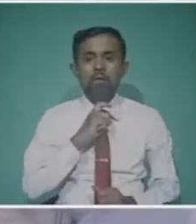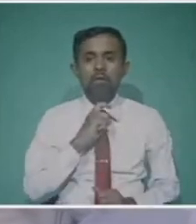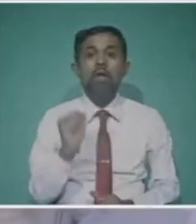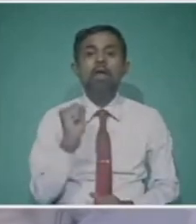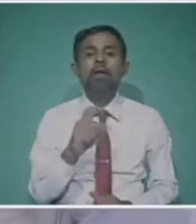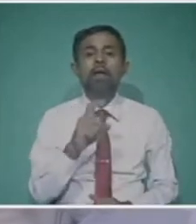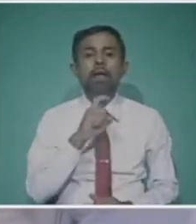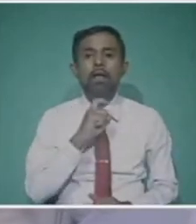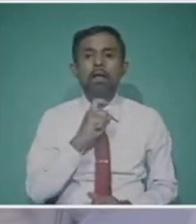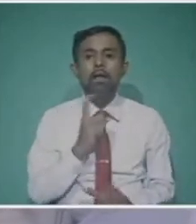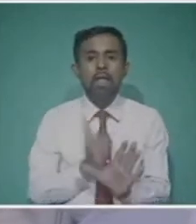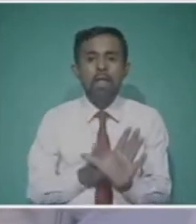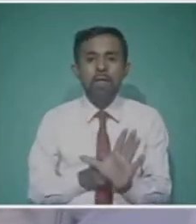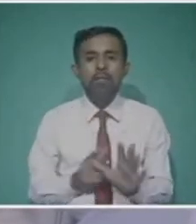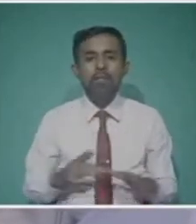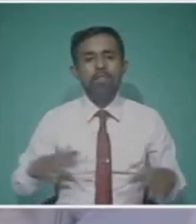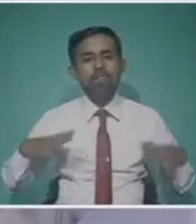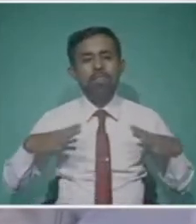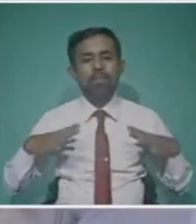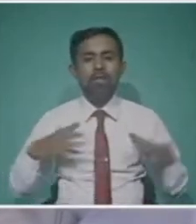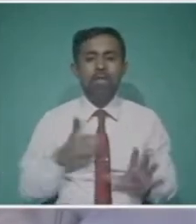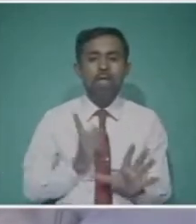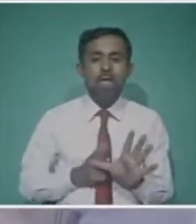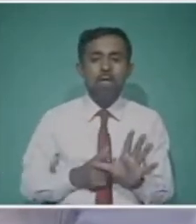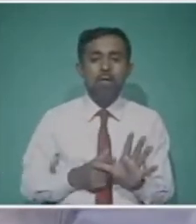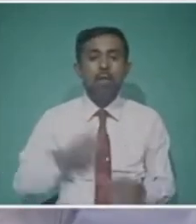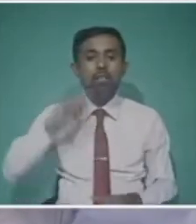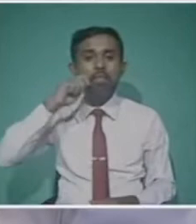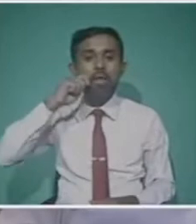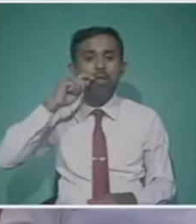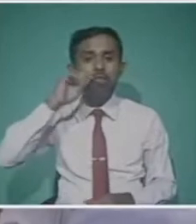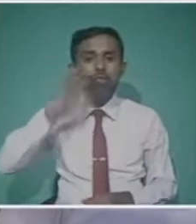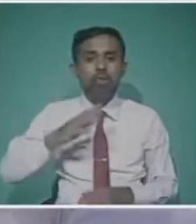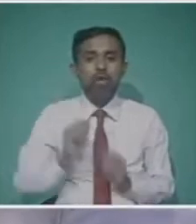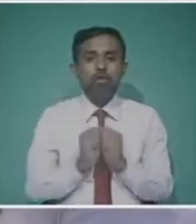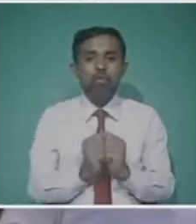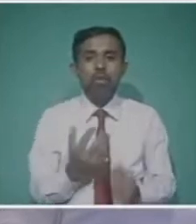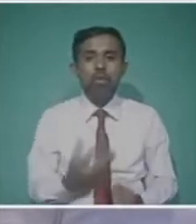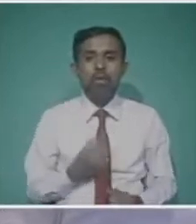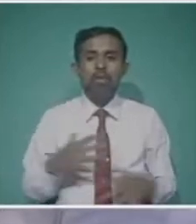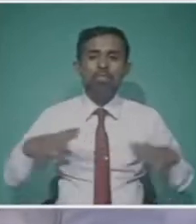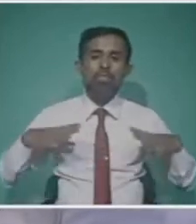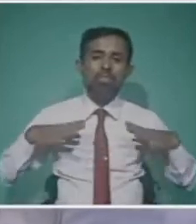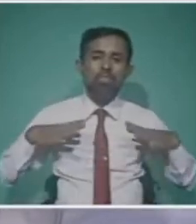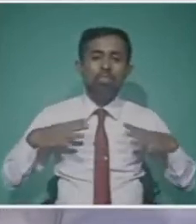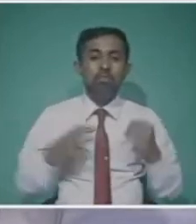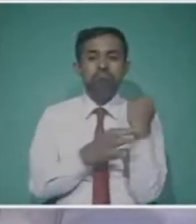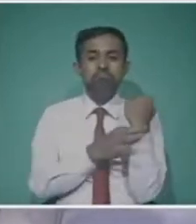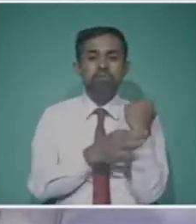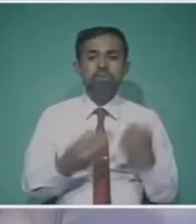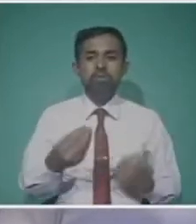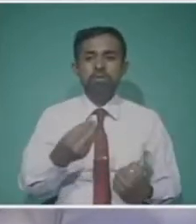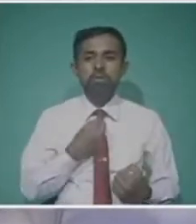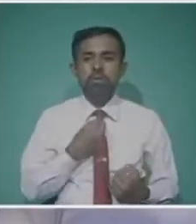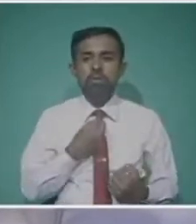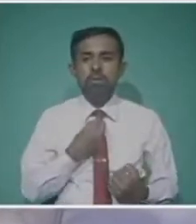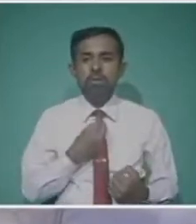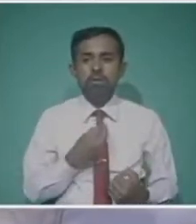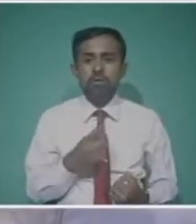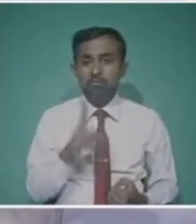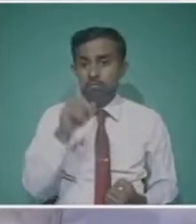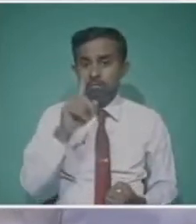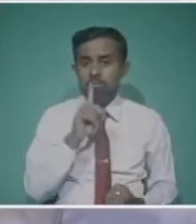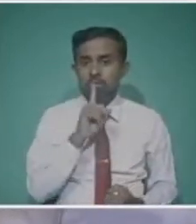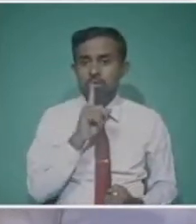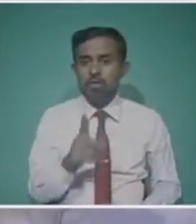කෑ ගහන්නේ? හැමදාම නිකන් ඉන්න, හැමදාම තාත්තගෙන් පුතාට රස්සාව ගන්න, නිකන් තියෙන බෝනස් ටික ගන්න. හැබැයි මම එකක් මතක්